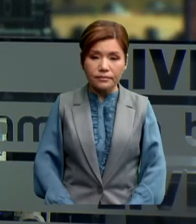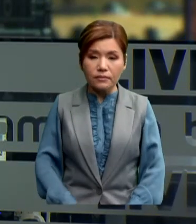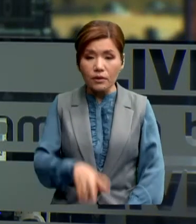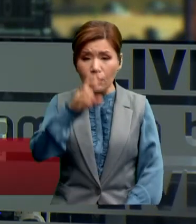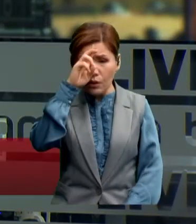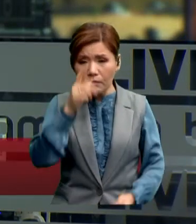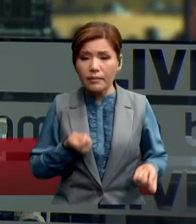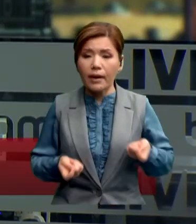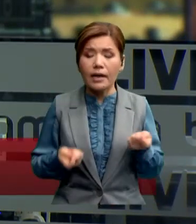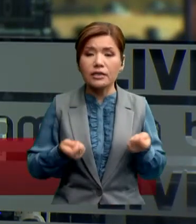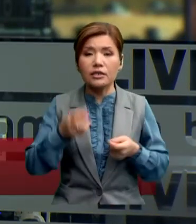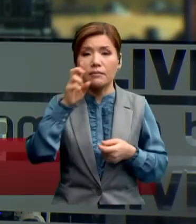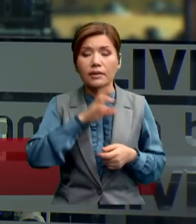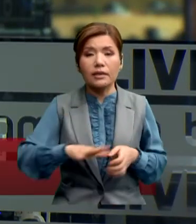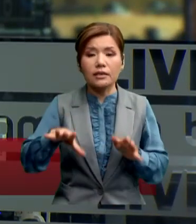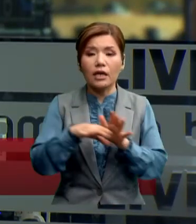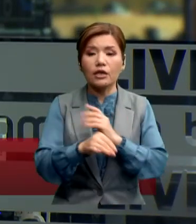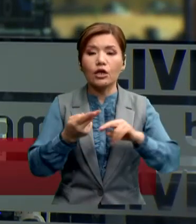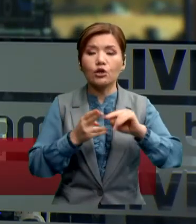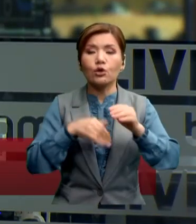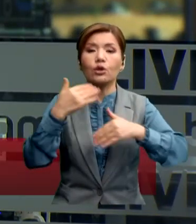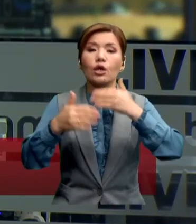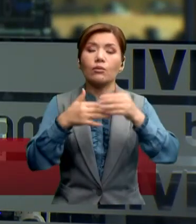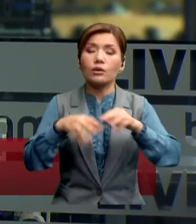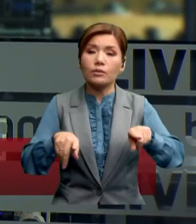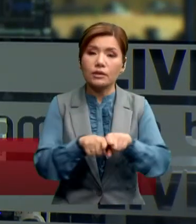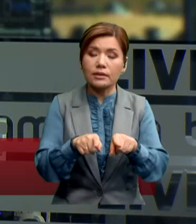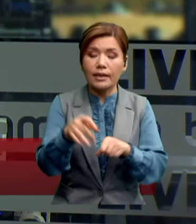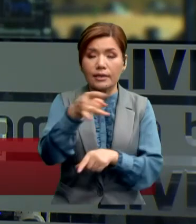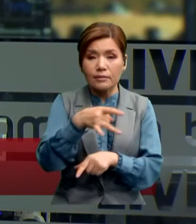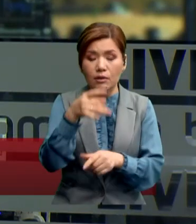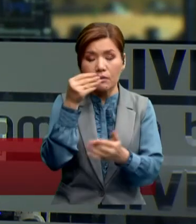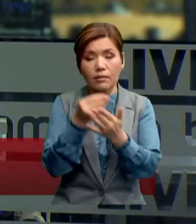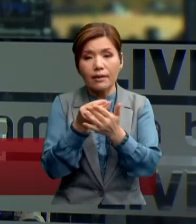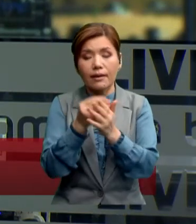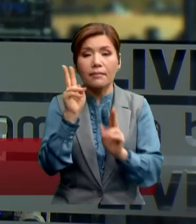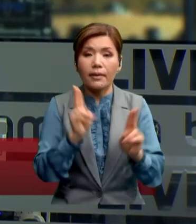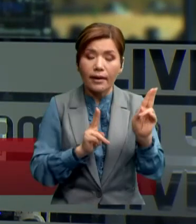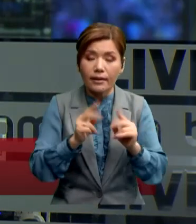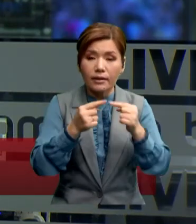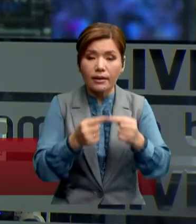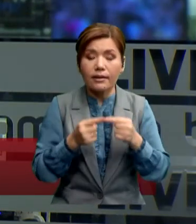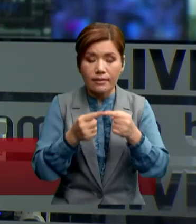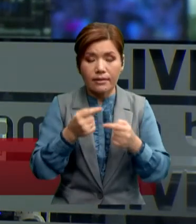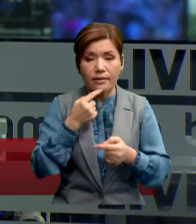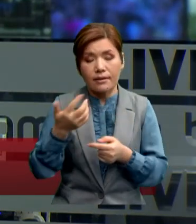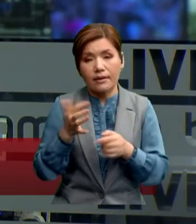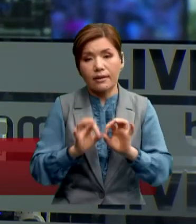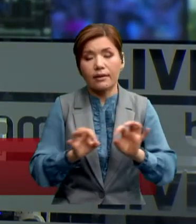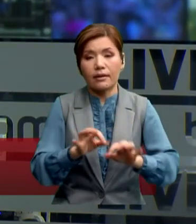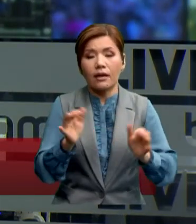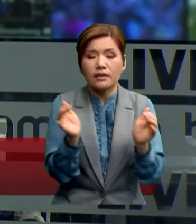Үкімет башысы президентке еліміздің әлеуметтік экономикалық дамуы және республикалық бюджеттің параметрлерін нақтылау мәселелерін баяндады. Шағын